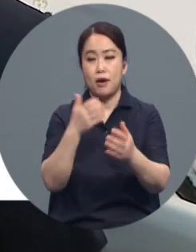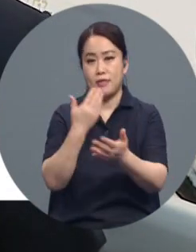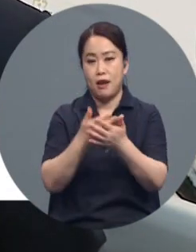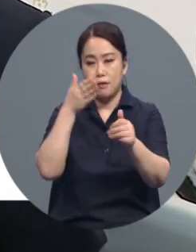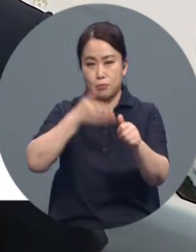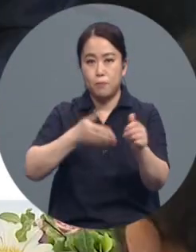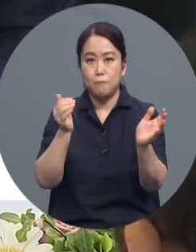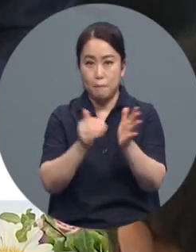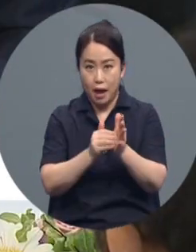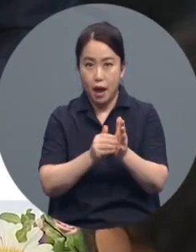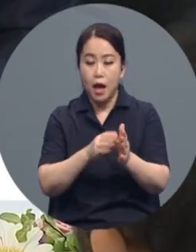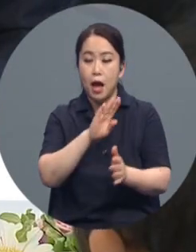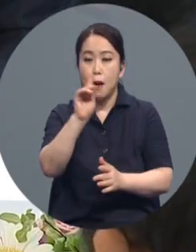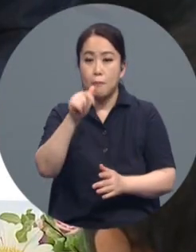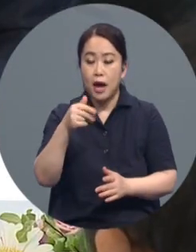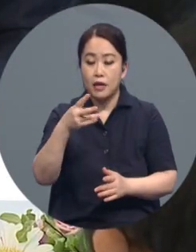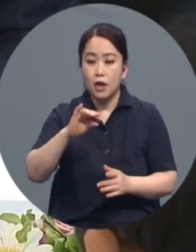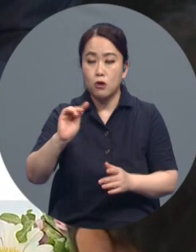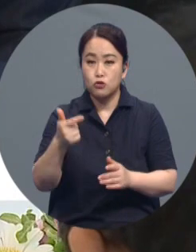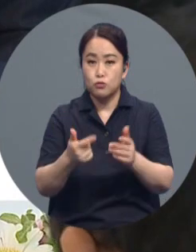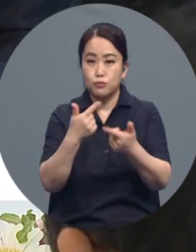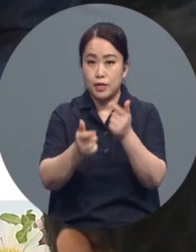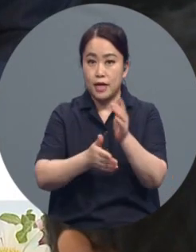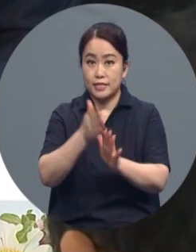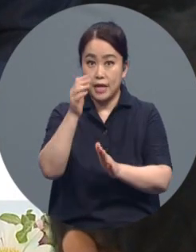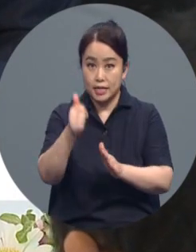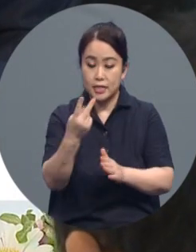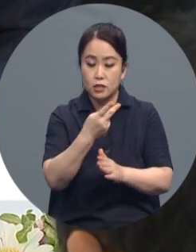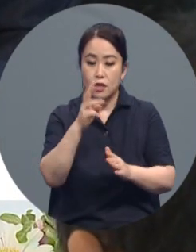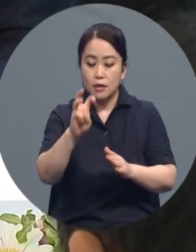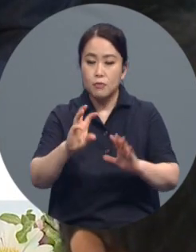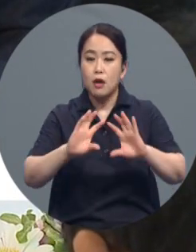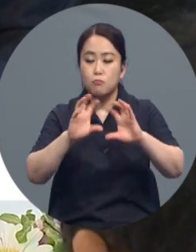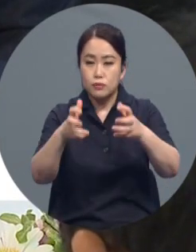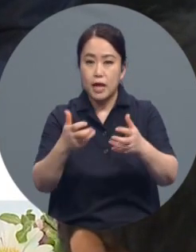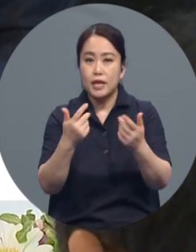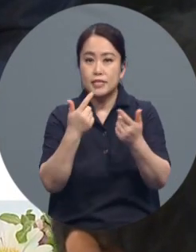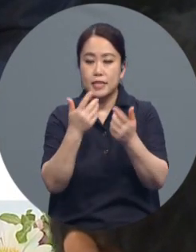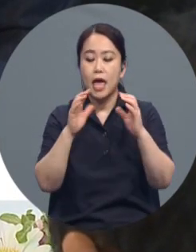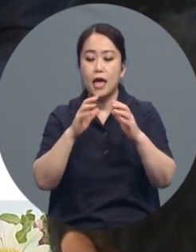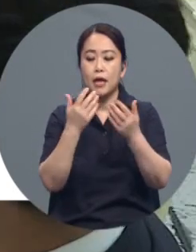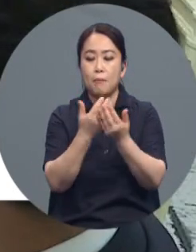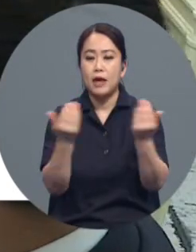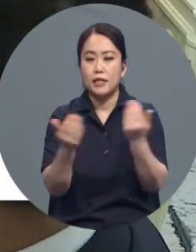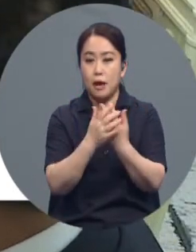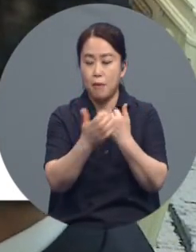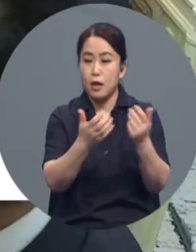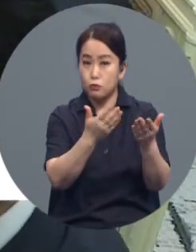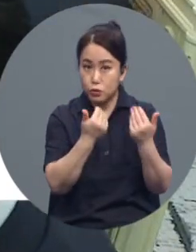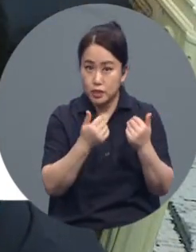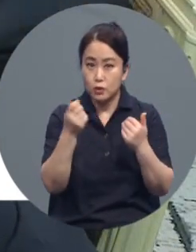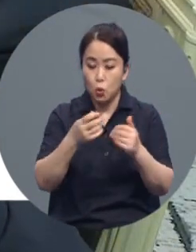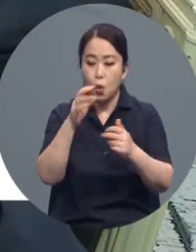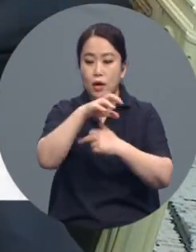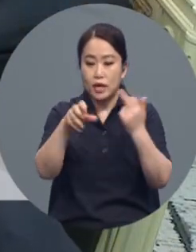이 자리에서 박형준 부산시장은 2030 부산 세계박람회 유치와 가덕신공항